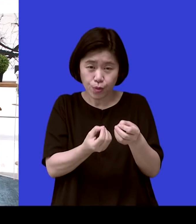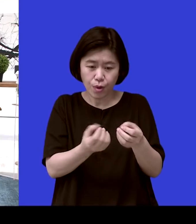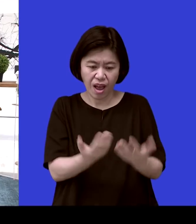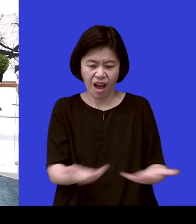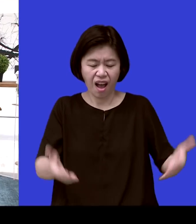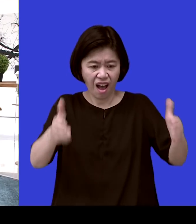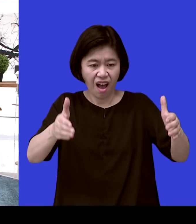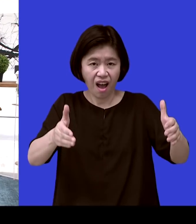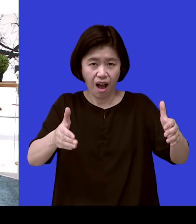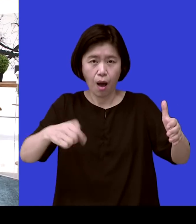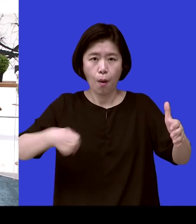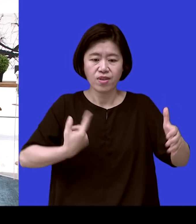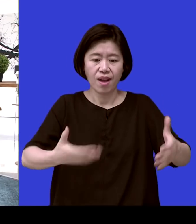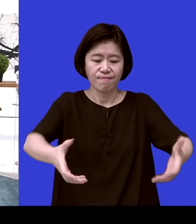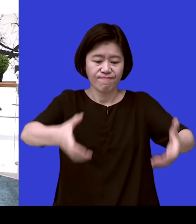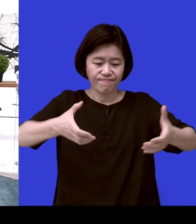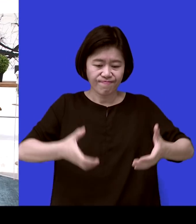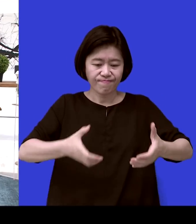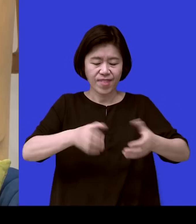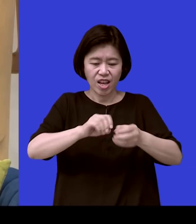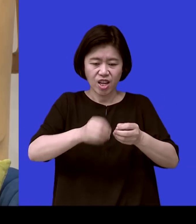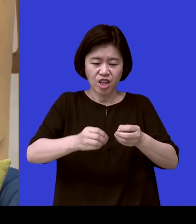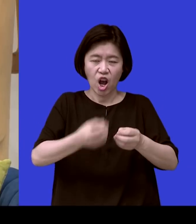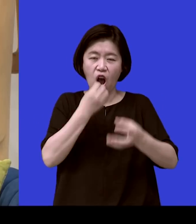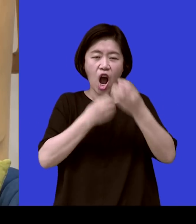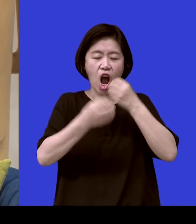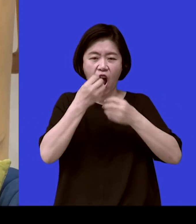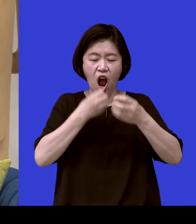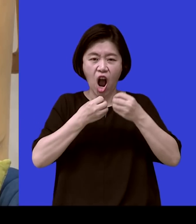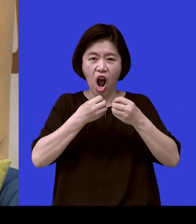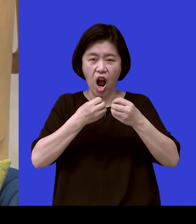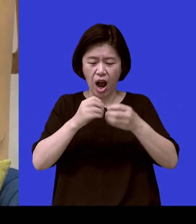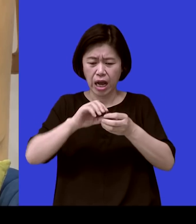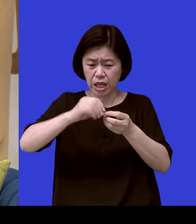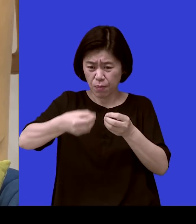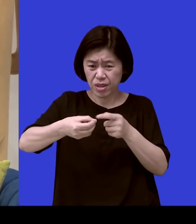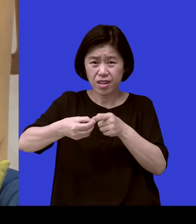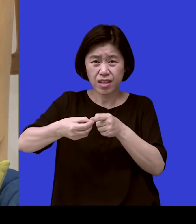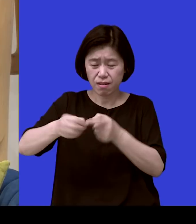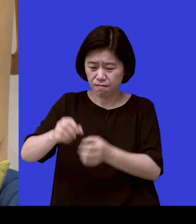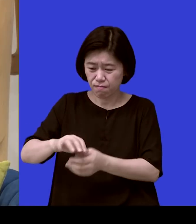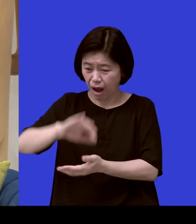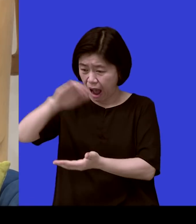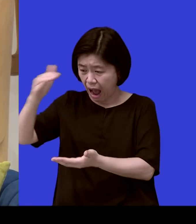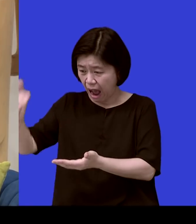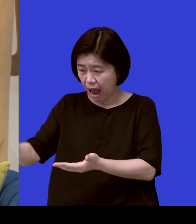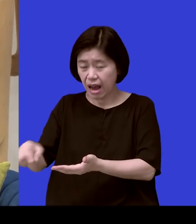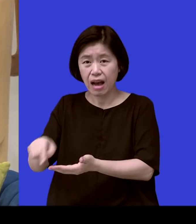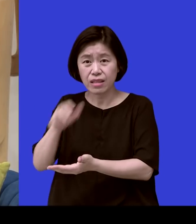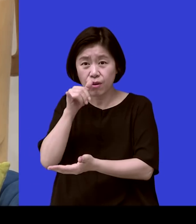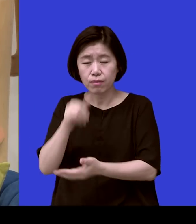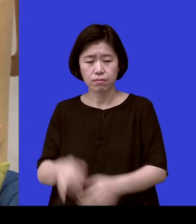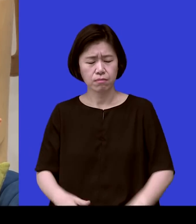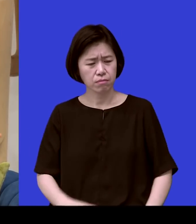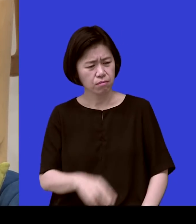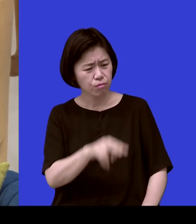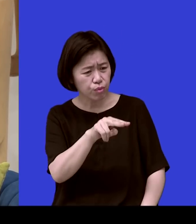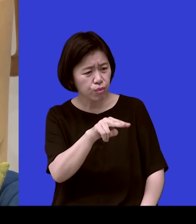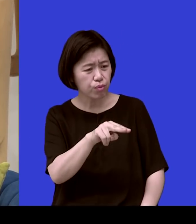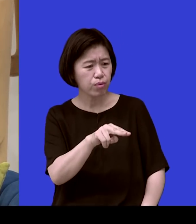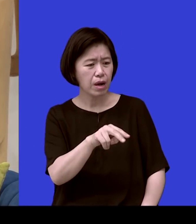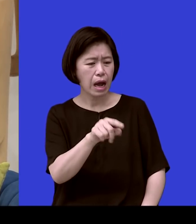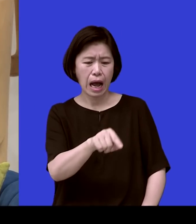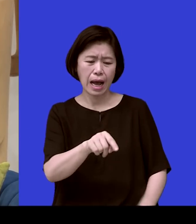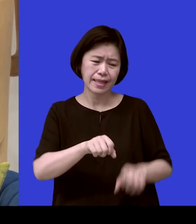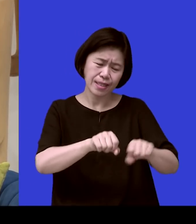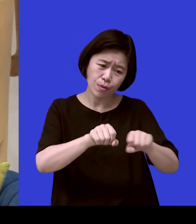봐요. 네. 이만큼 껍질을 싸놨는데 저는 그걸 좀 치웠으면 좋겠는데 네. 아이는 너무 편안한 자세로 그렇지.